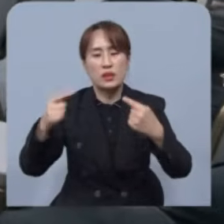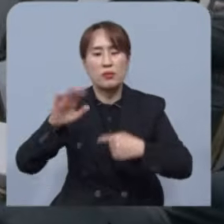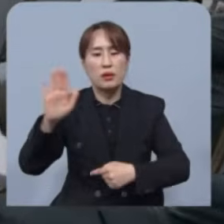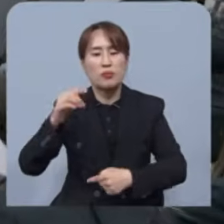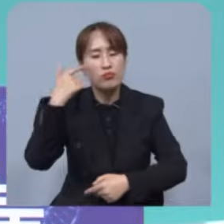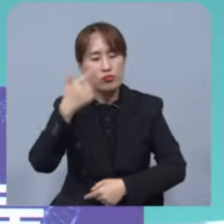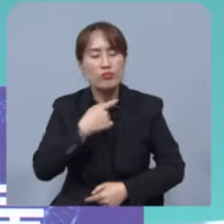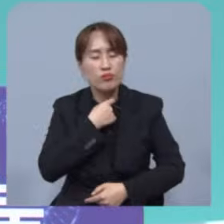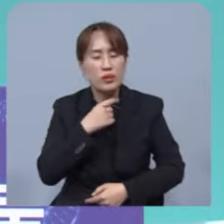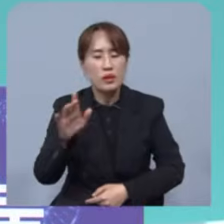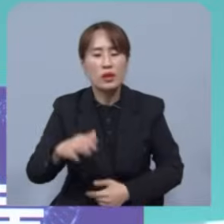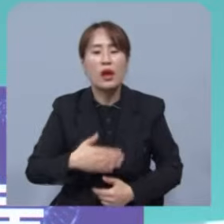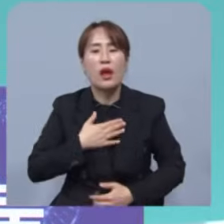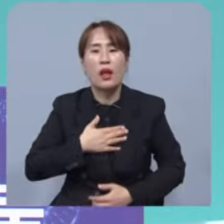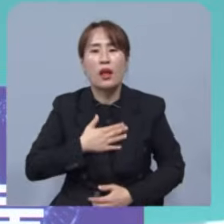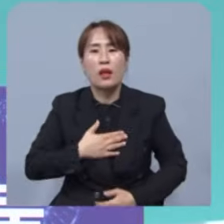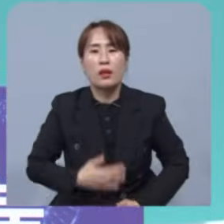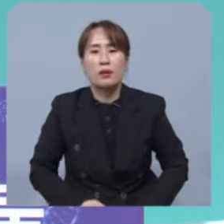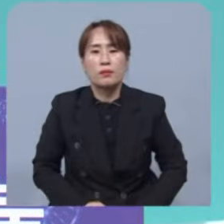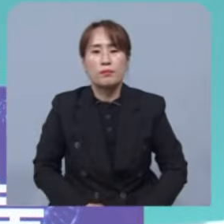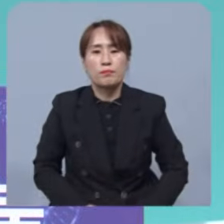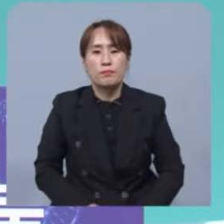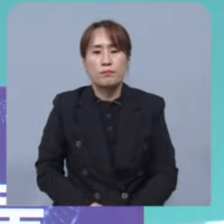뭐 좀 물어볼 게 있었는데 알겠습니다.